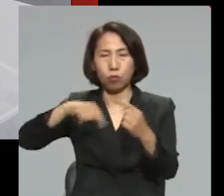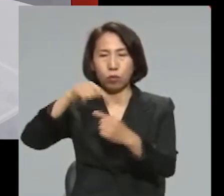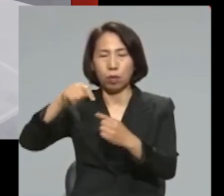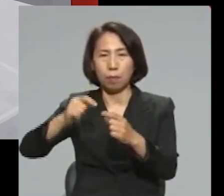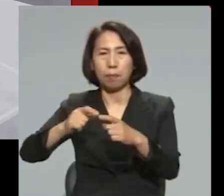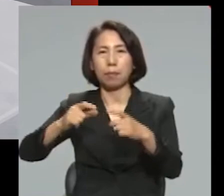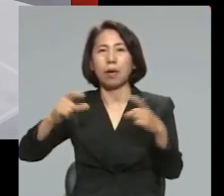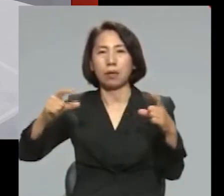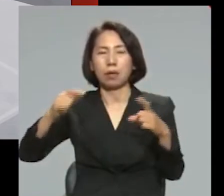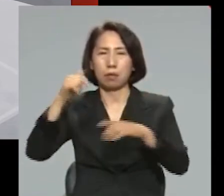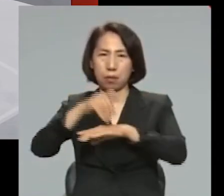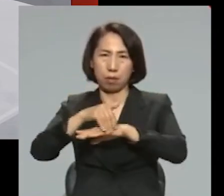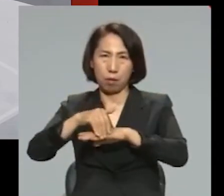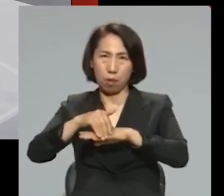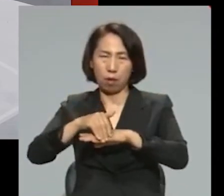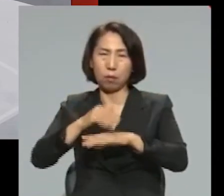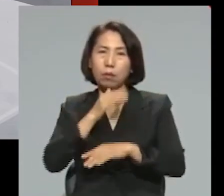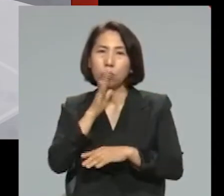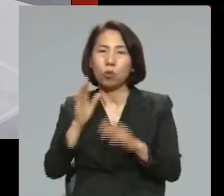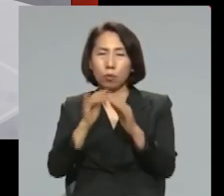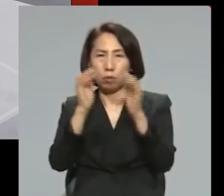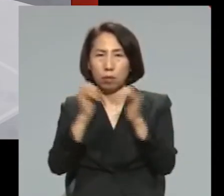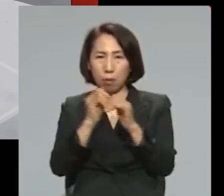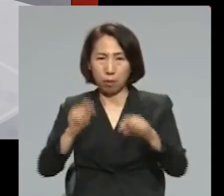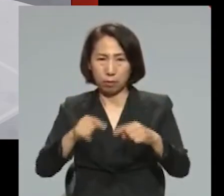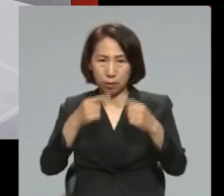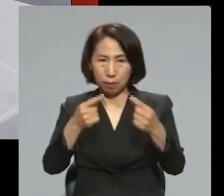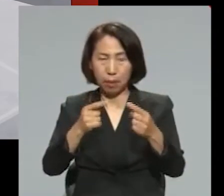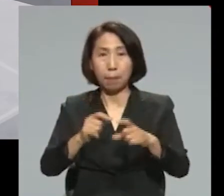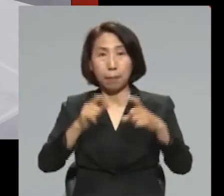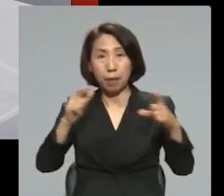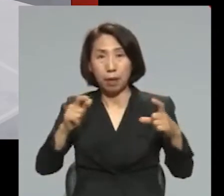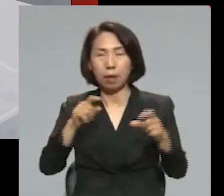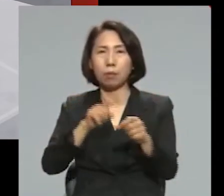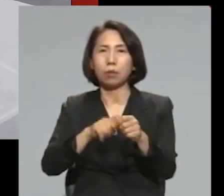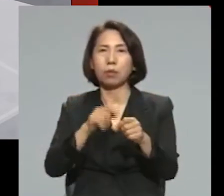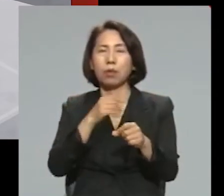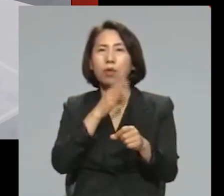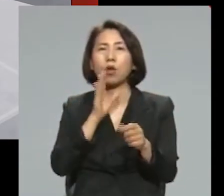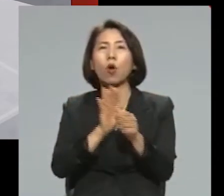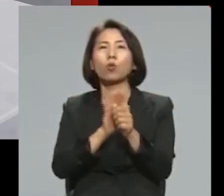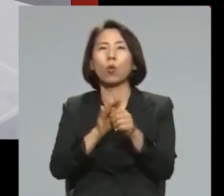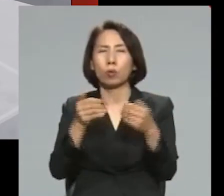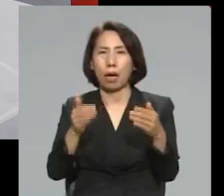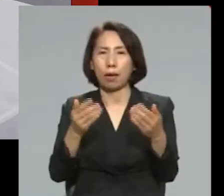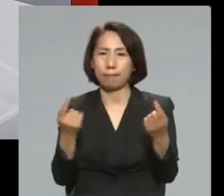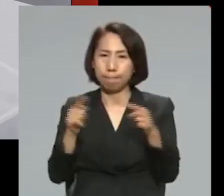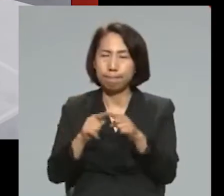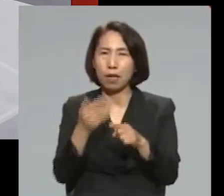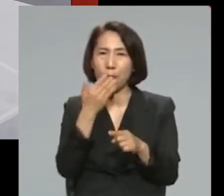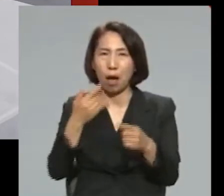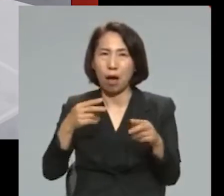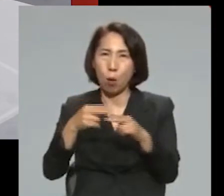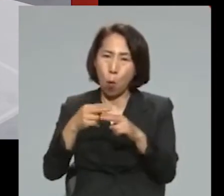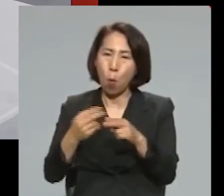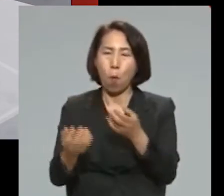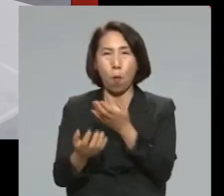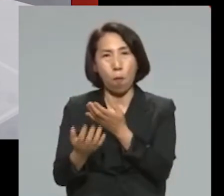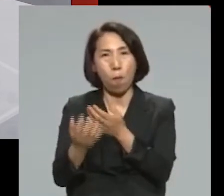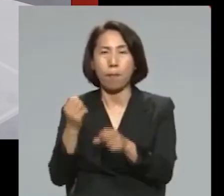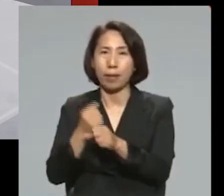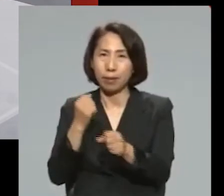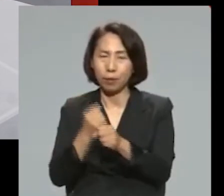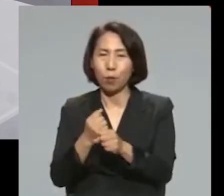합니다. 노인의 사회 참여 확대를 위해서는 경로당 공동치사와 경로당 부식비 지원